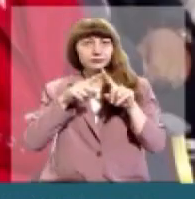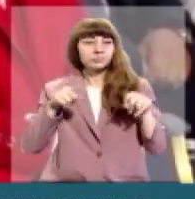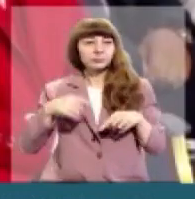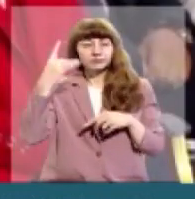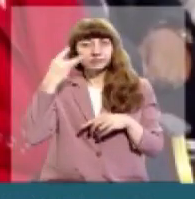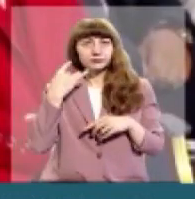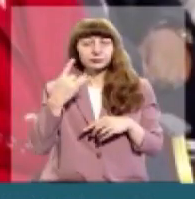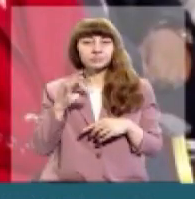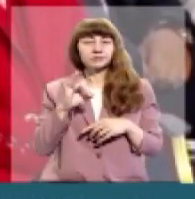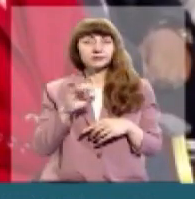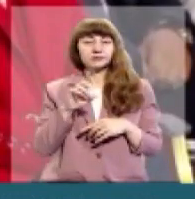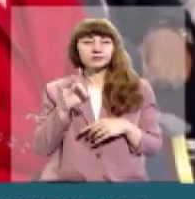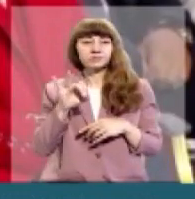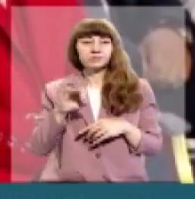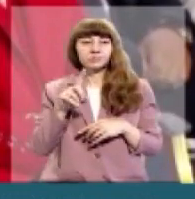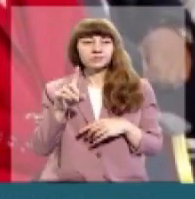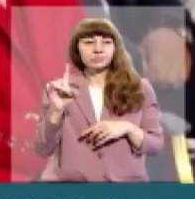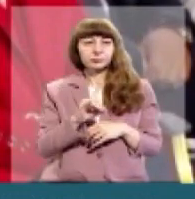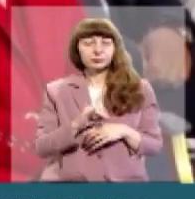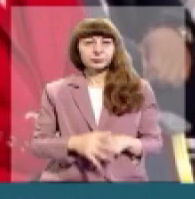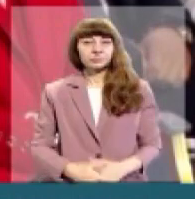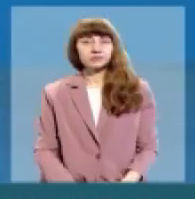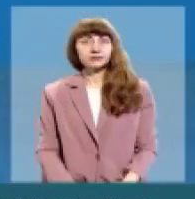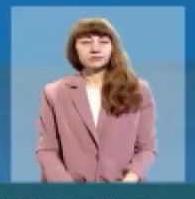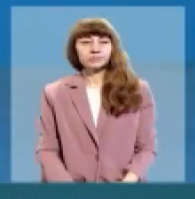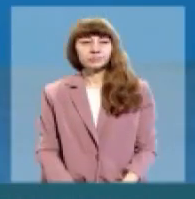еңбек сіңірген ұстазы құрметті атағын табыстады.